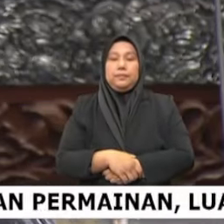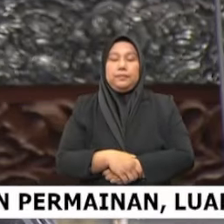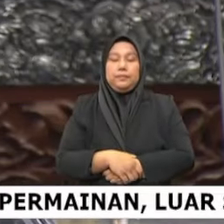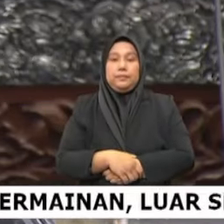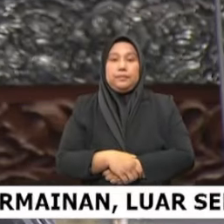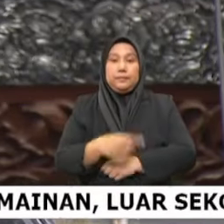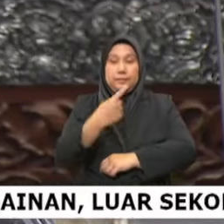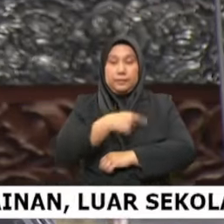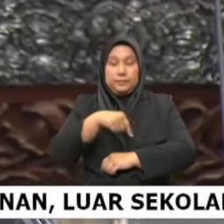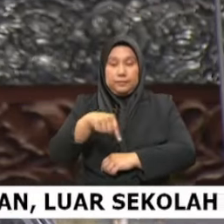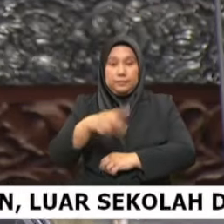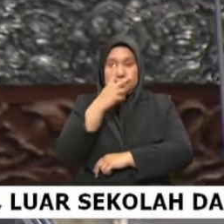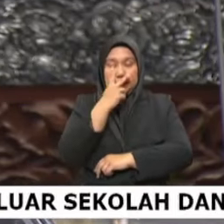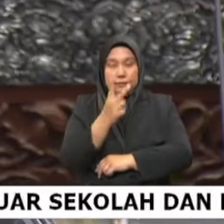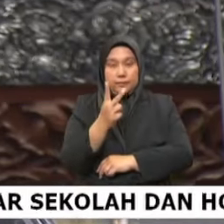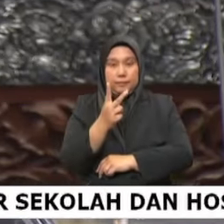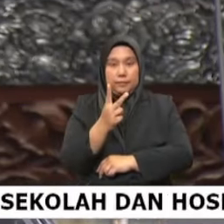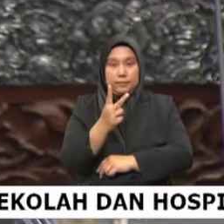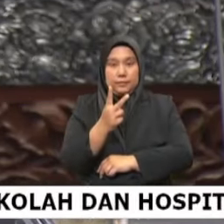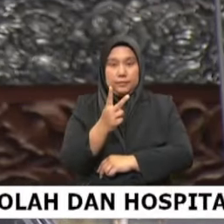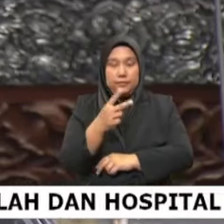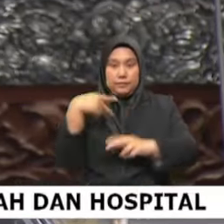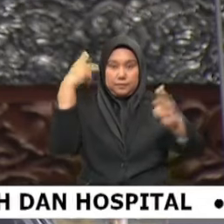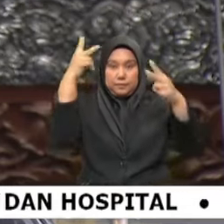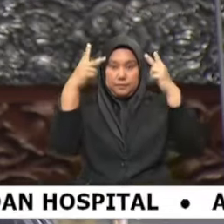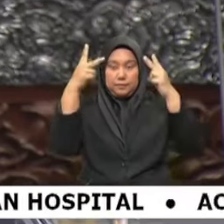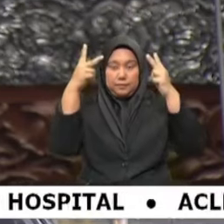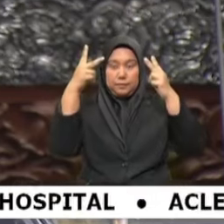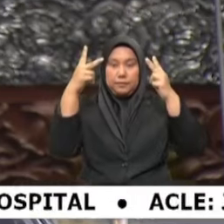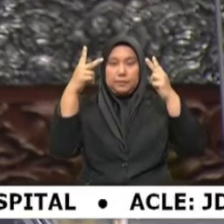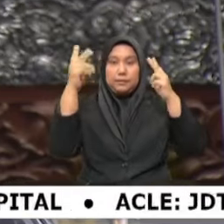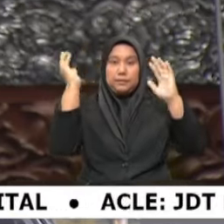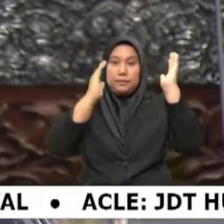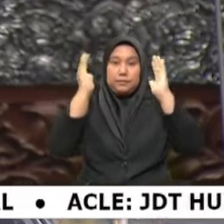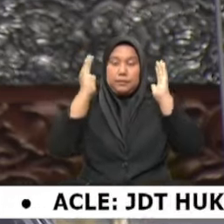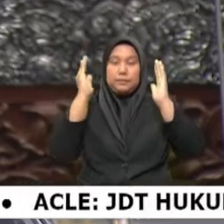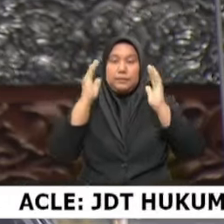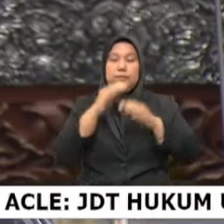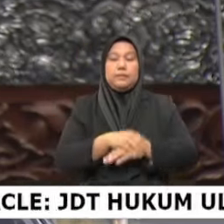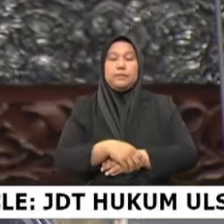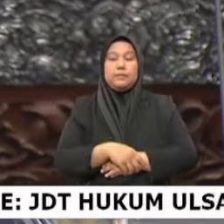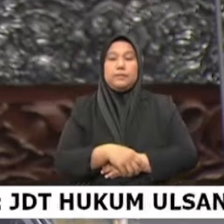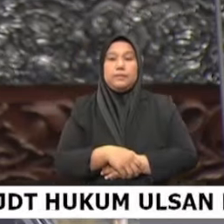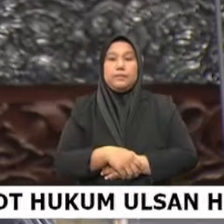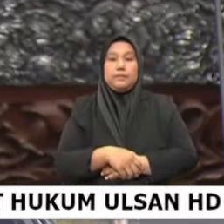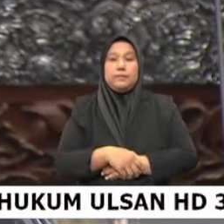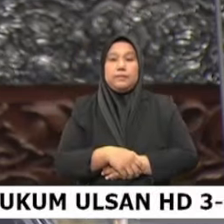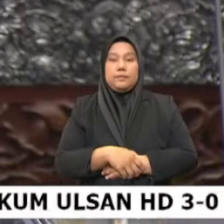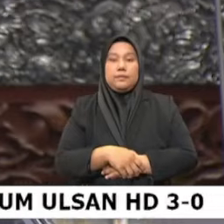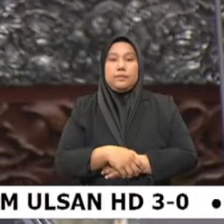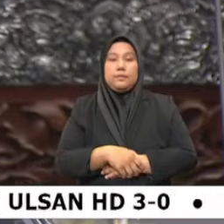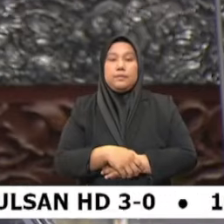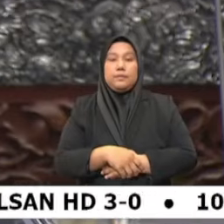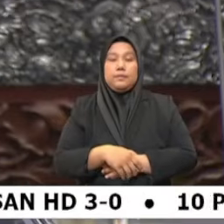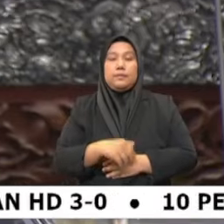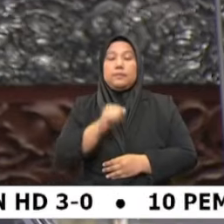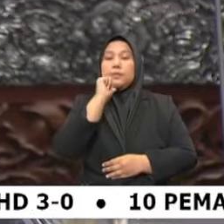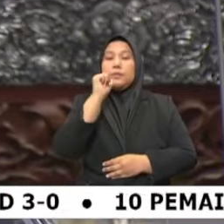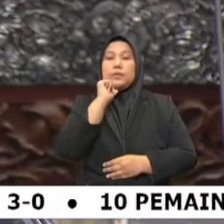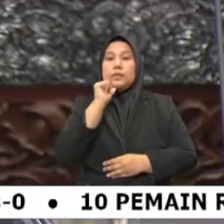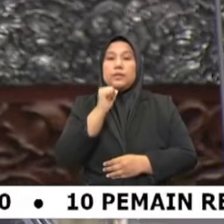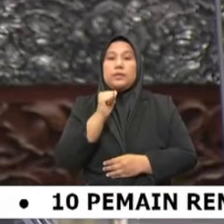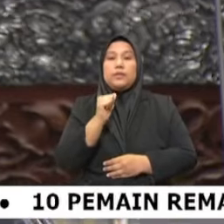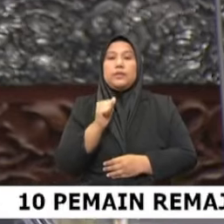kita lihat Tourism Malaysia umpama menjadi event management yang mana bukan lagi sebahagian